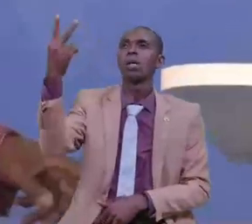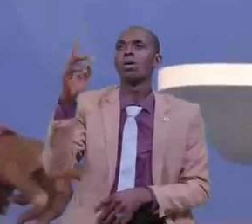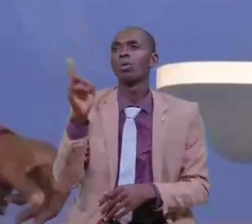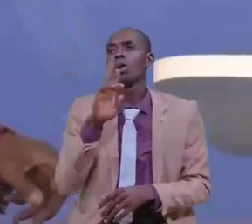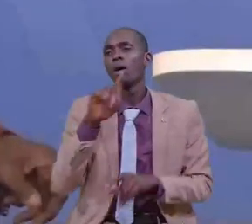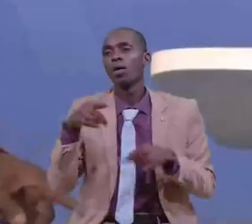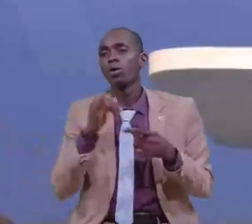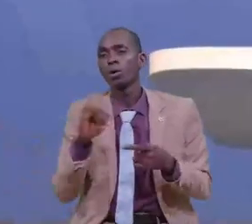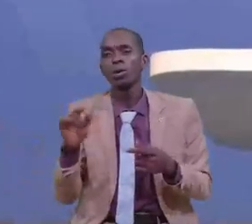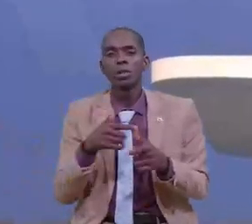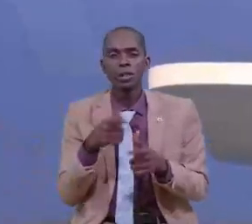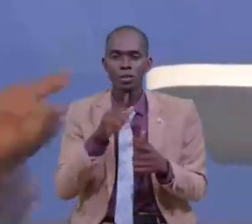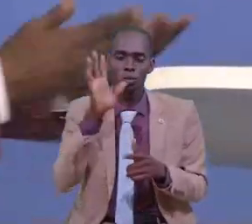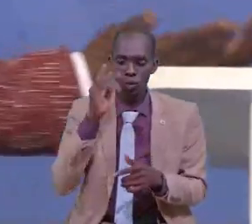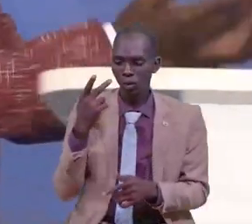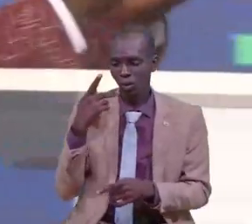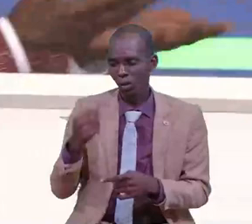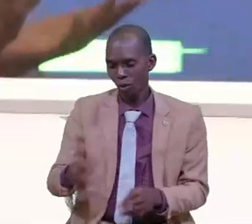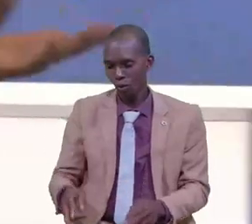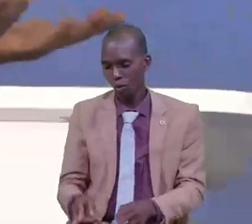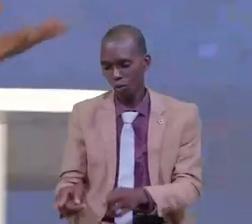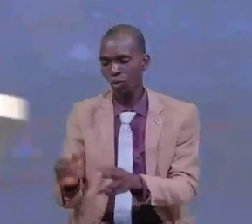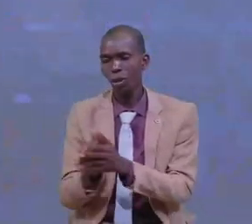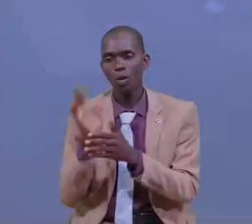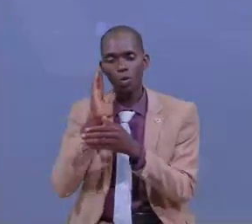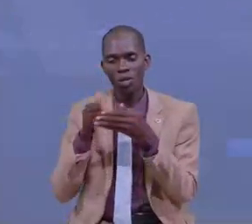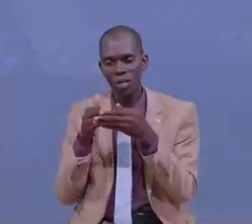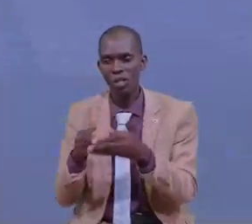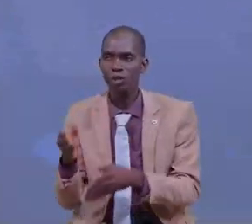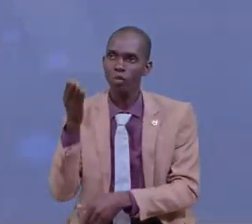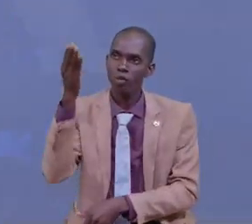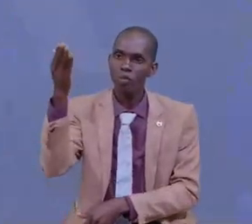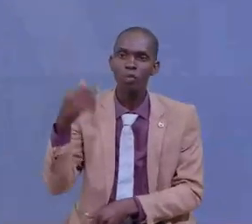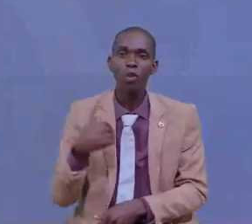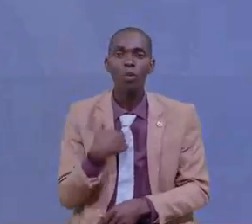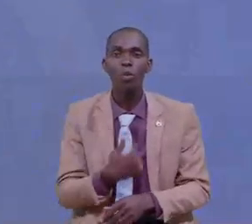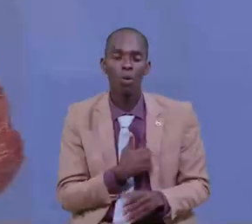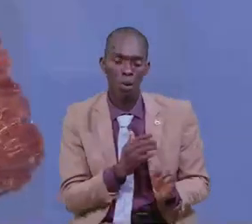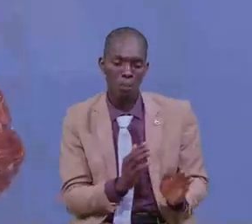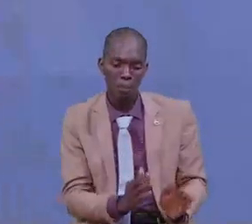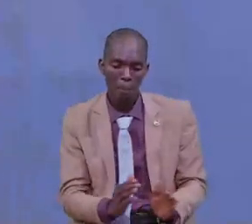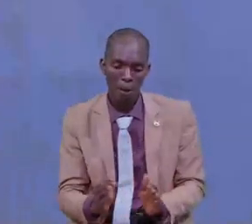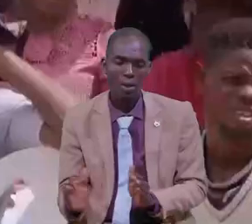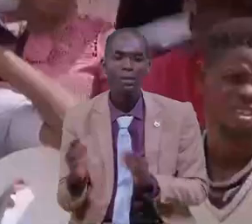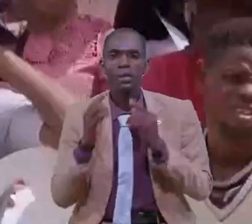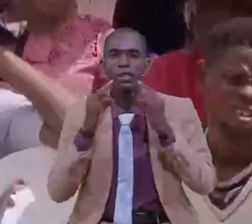vas, tu verras le chemin qui t'amènera là-bas. Tu planifies cela.